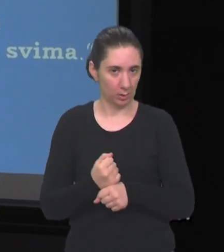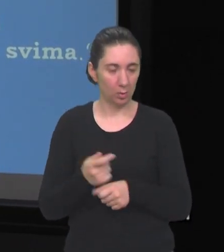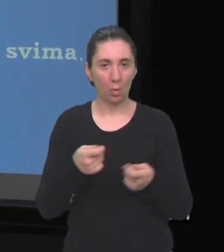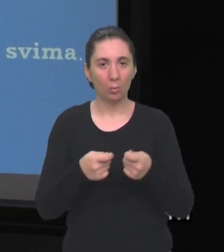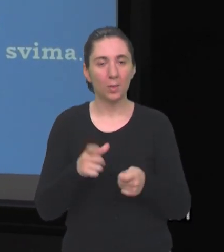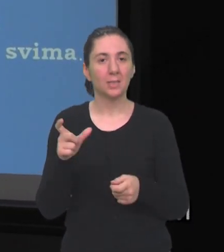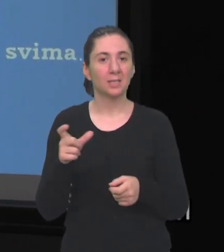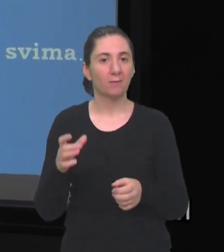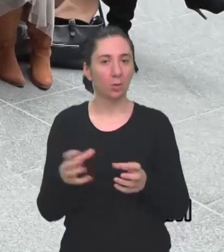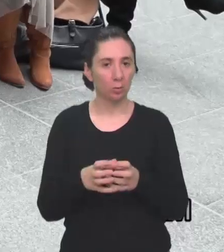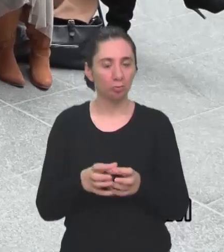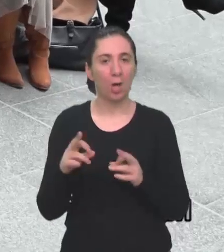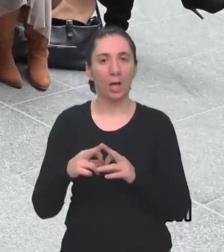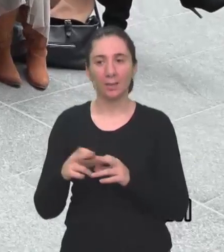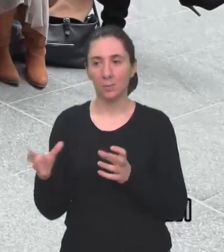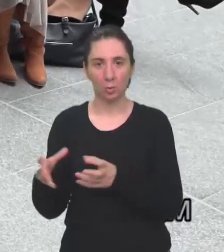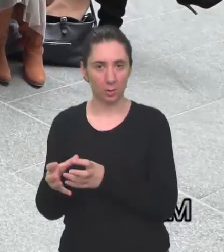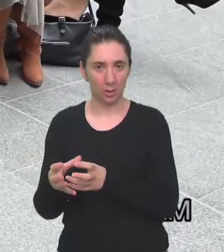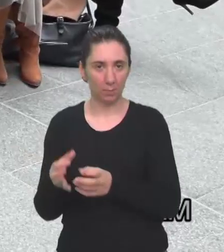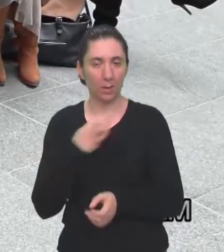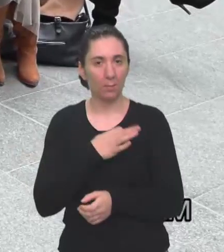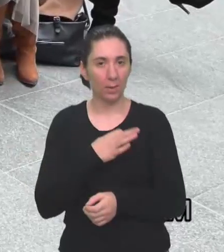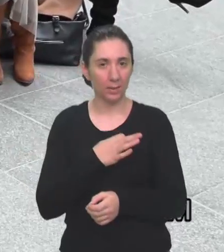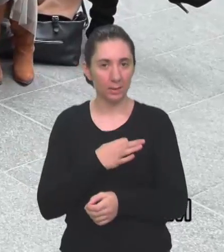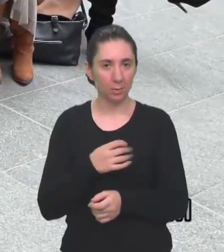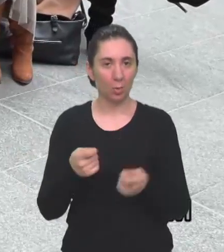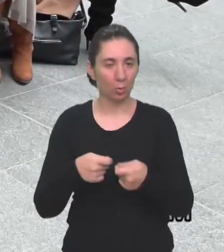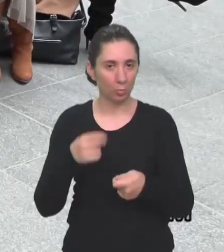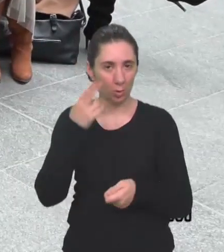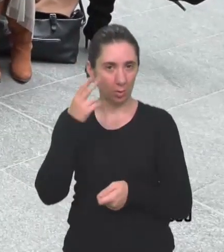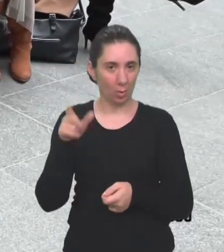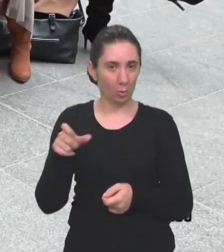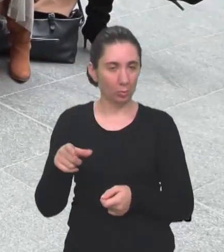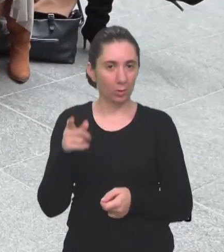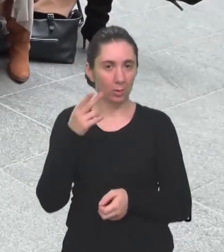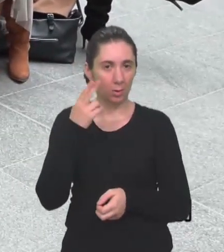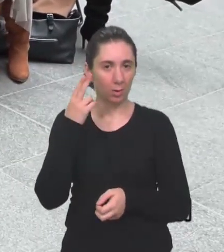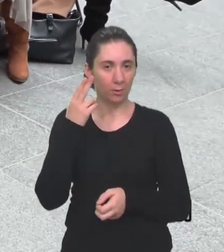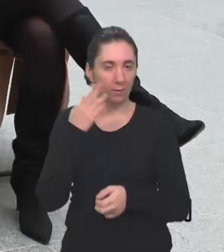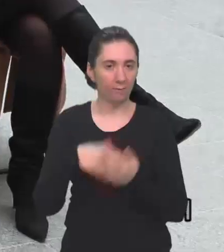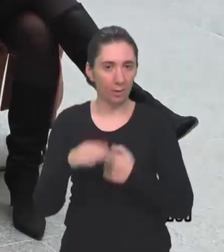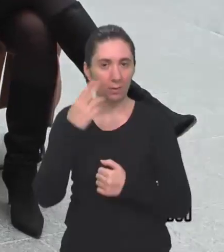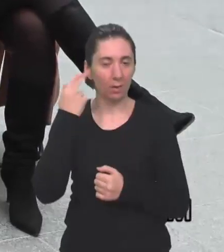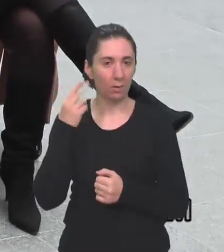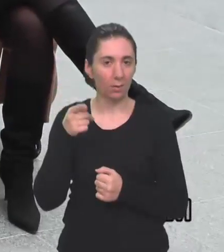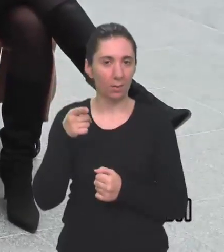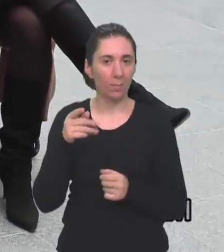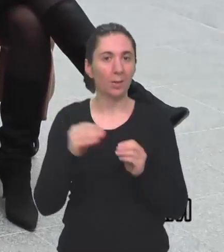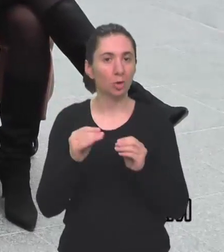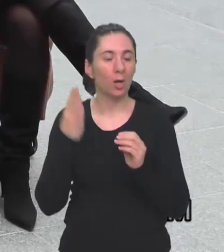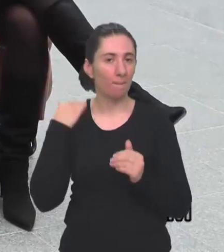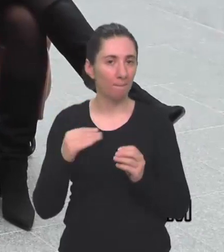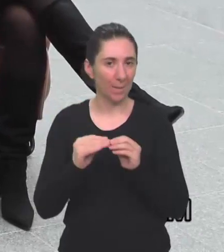organizacijama civilnoga društva i akademskoj zajednici. Predsjednica Saveza udruga osoba s invaliditetom Karlovačke županije Blaženka